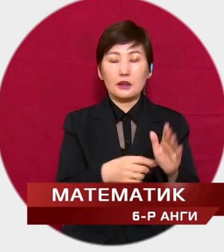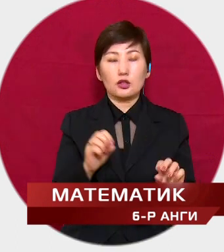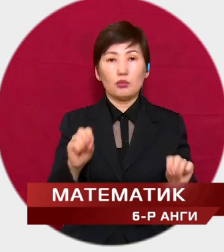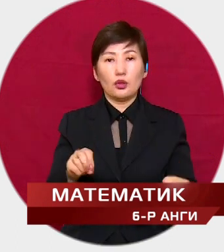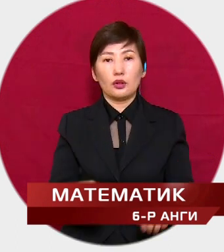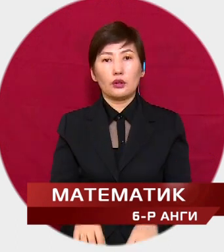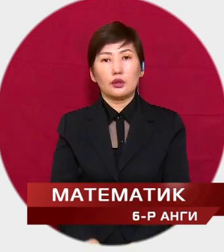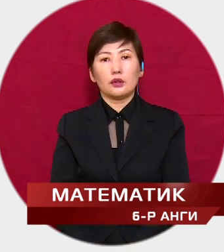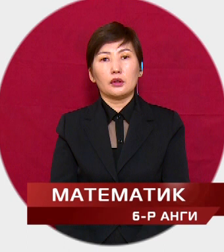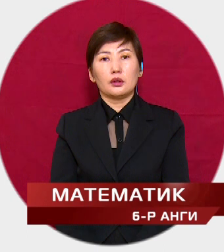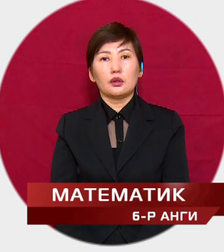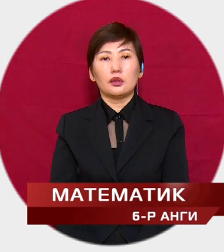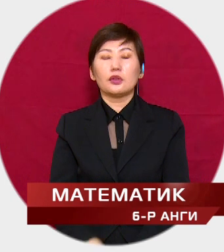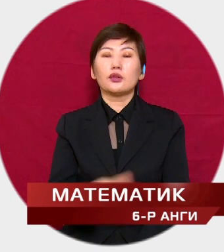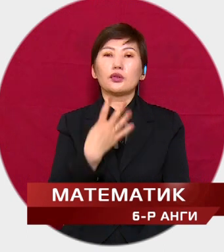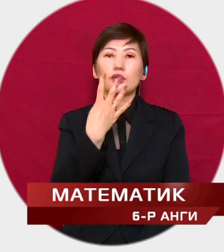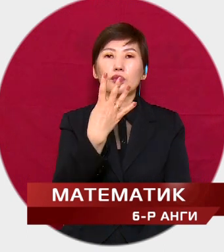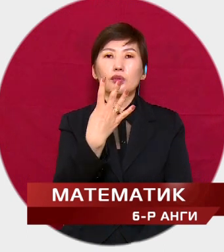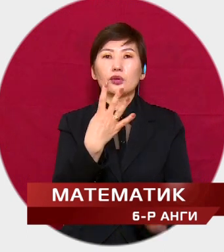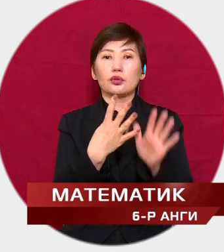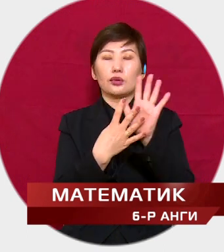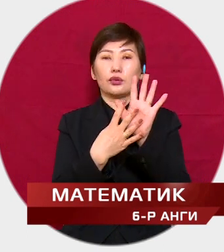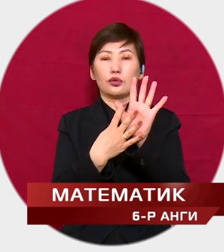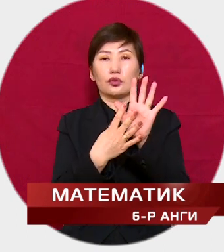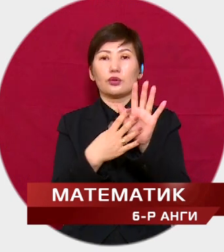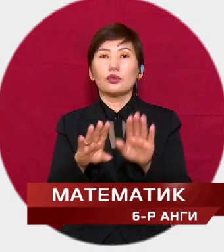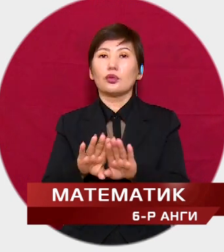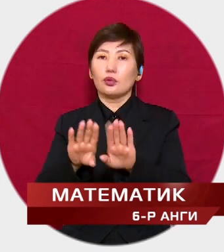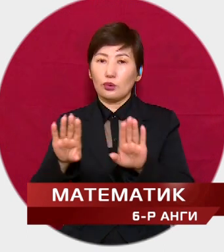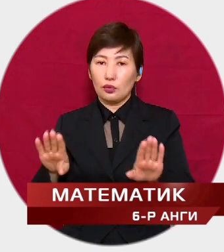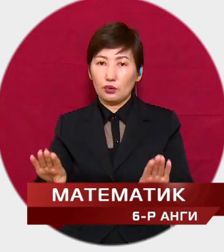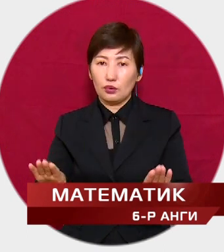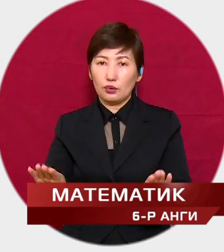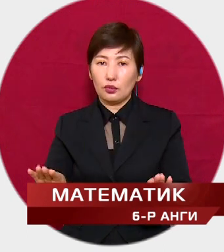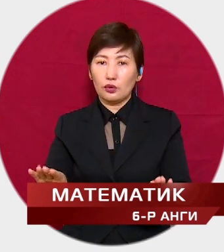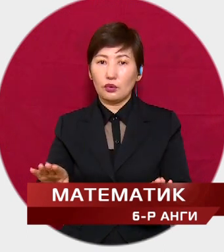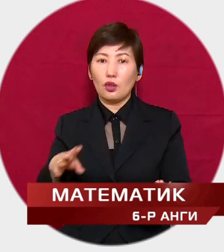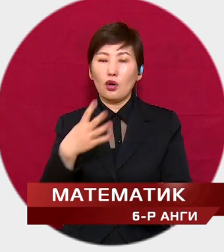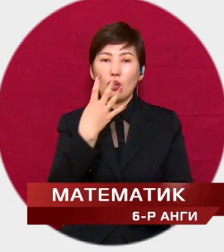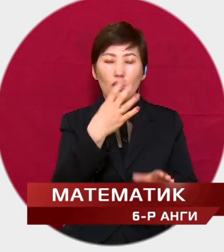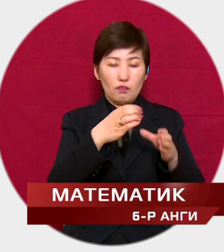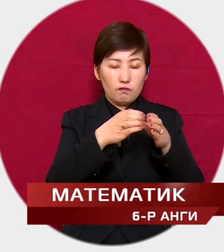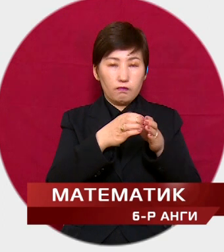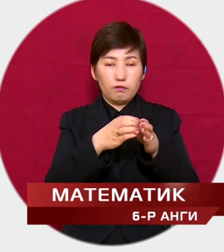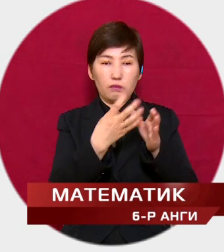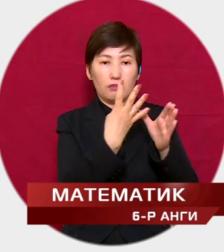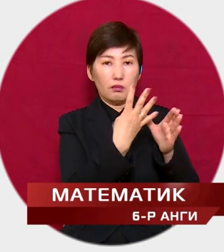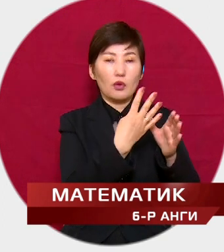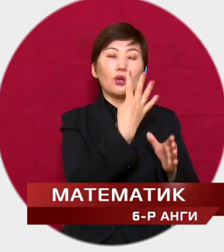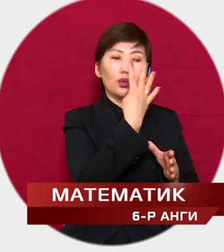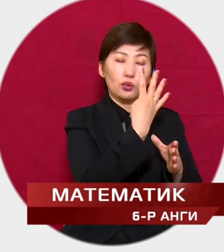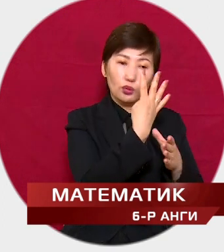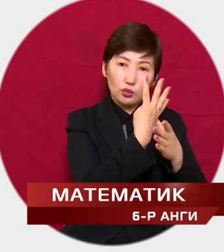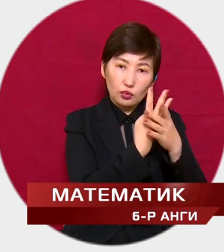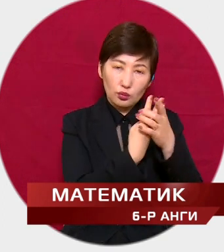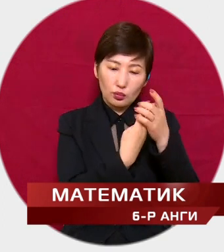нь. За одоо жишээлбэл 9 хүүхэд гэдэг чинь 2 бүтэн дүрс гэдэг чинь 8. А тэгээд нэг бүтэн